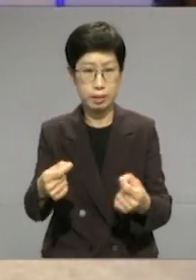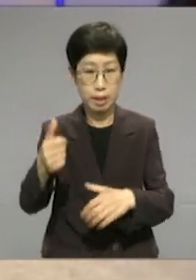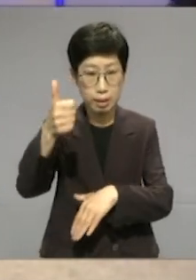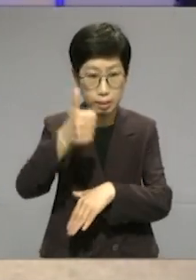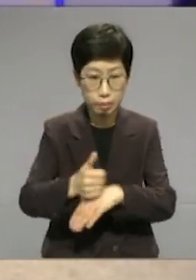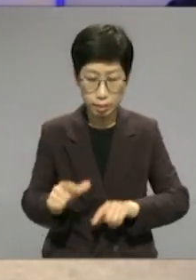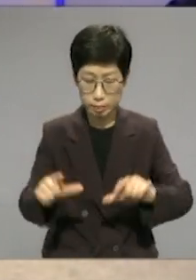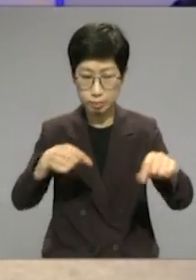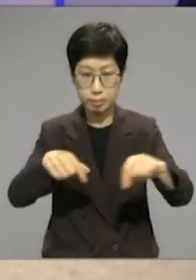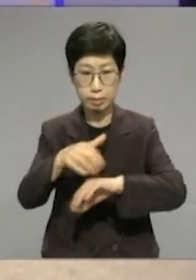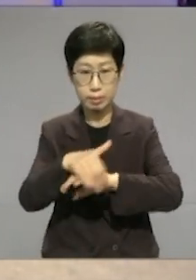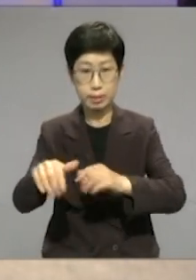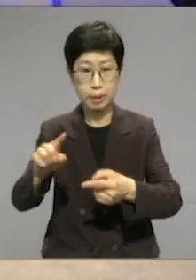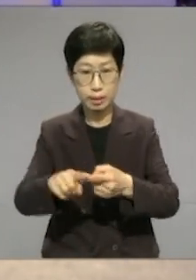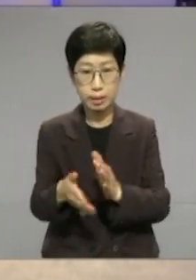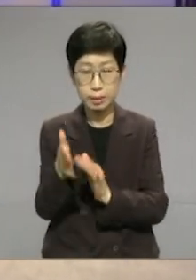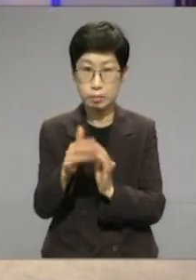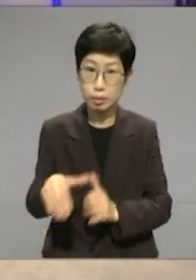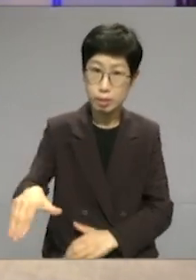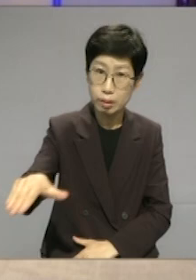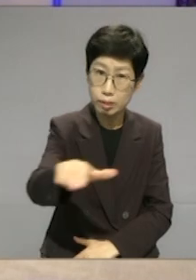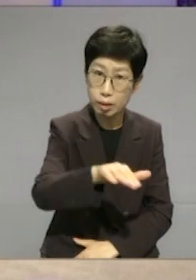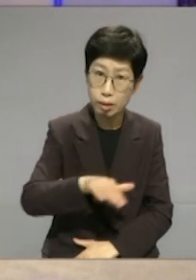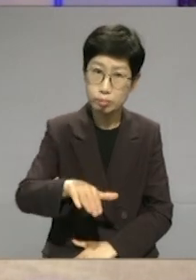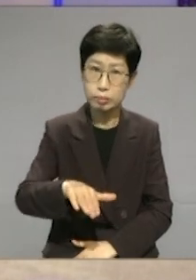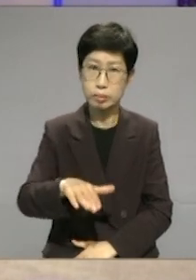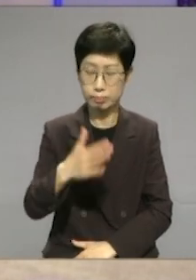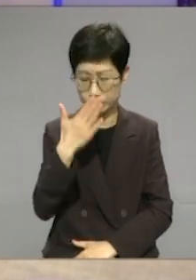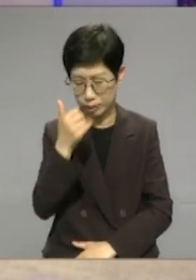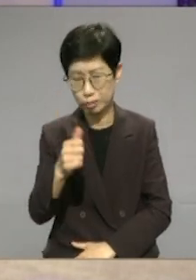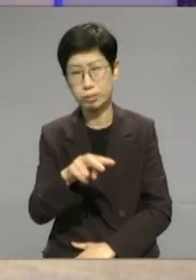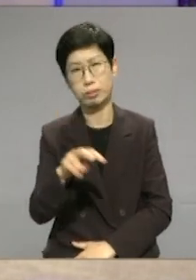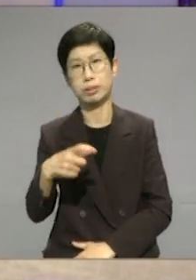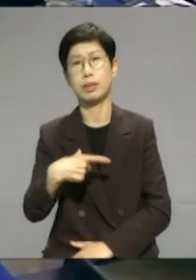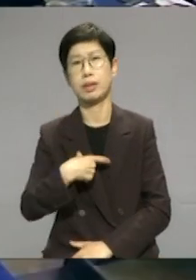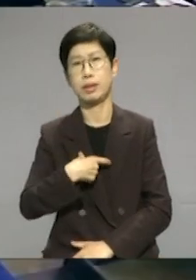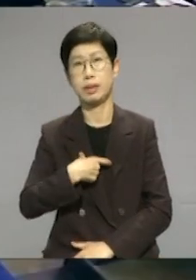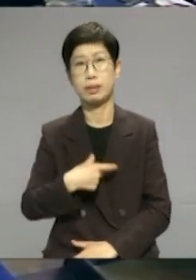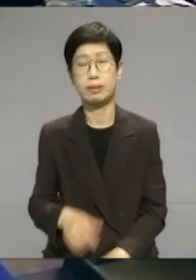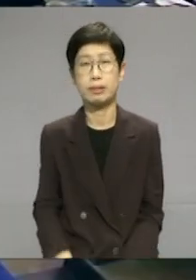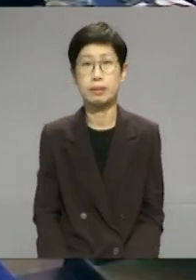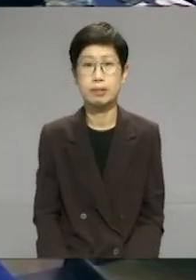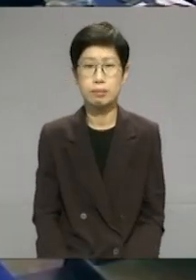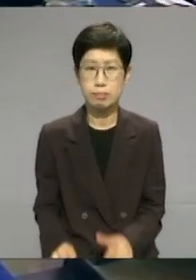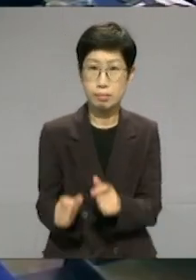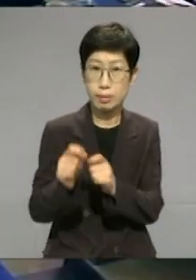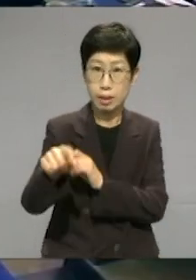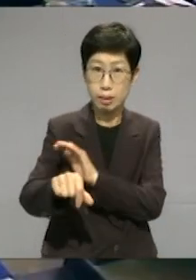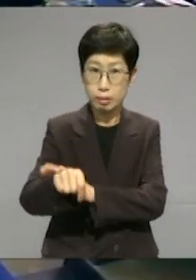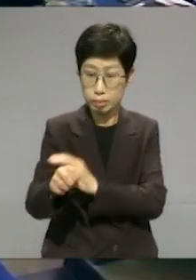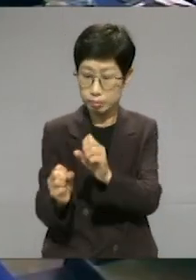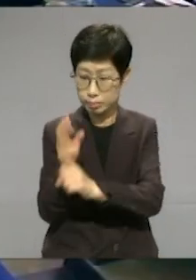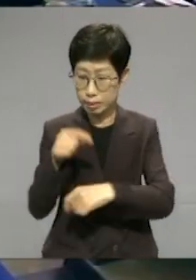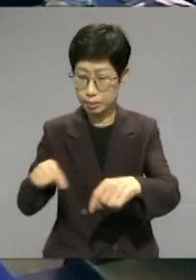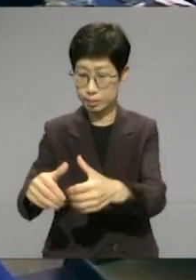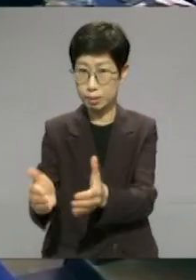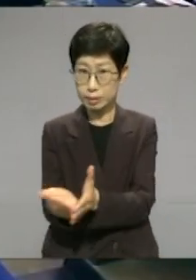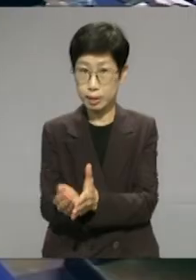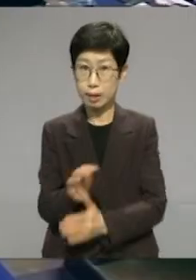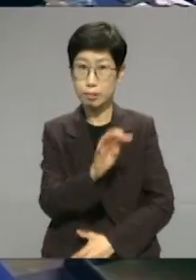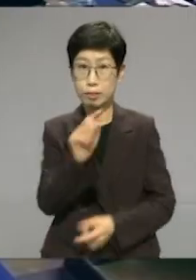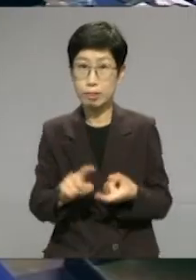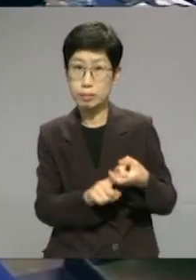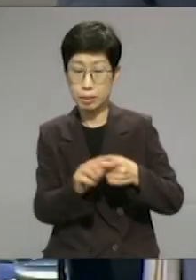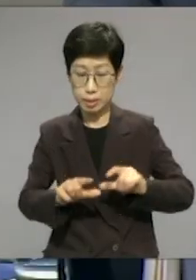And so they're not only getting tired of climate policy, which in itself is not a good thing. 대체로 극우 정당들이 유럽연합의